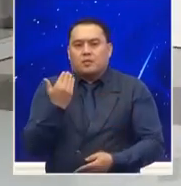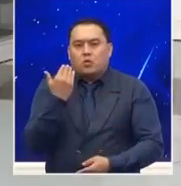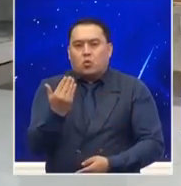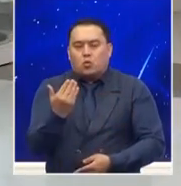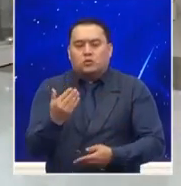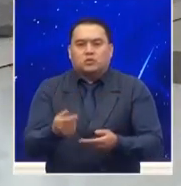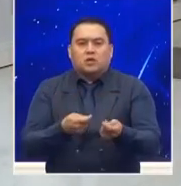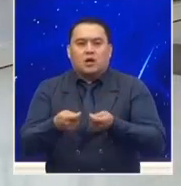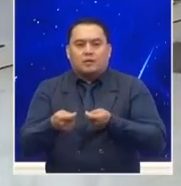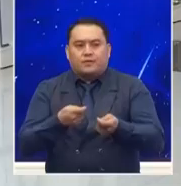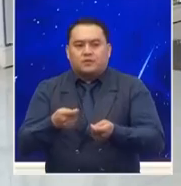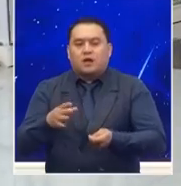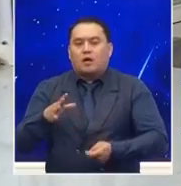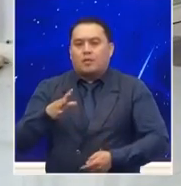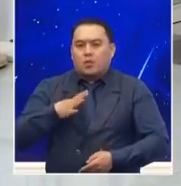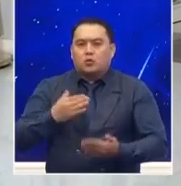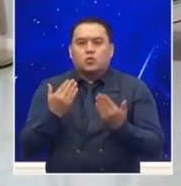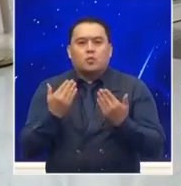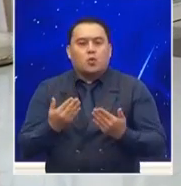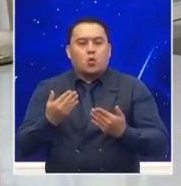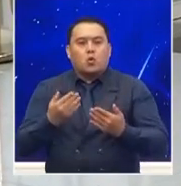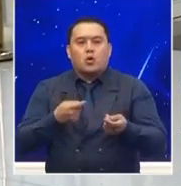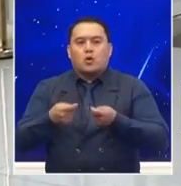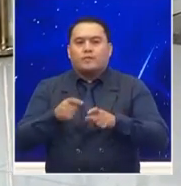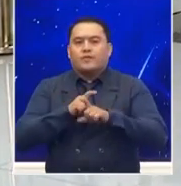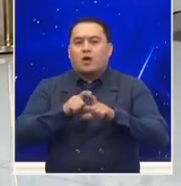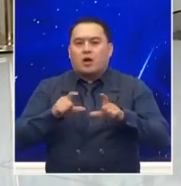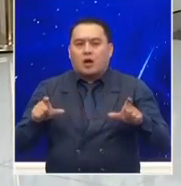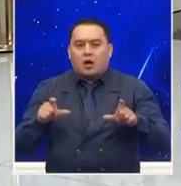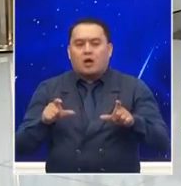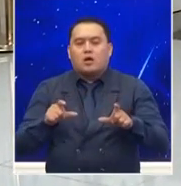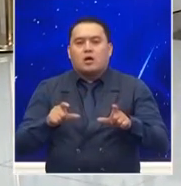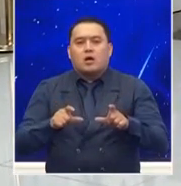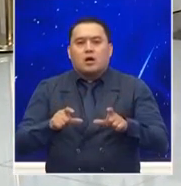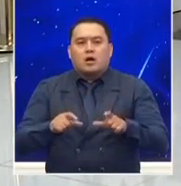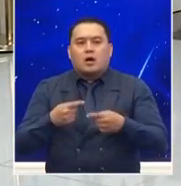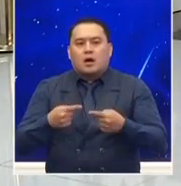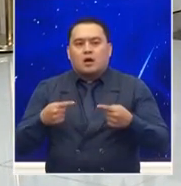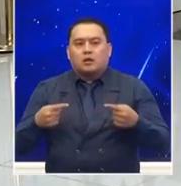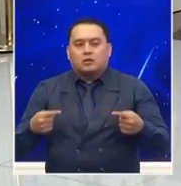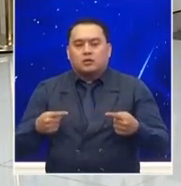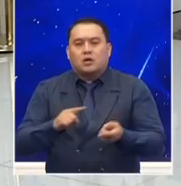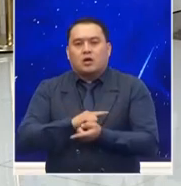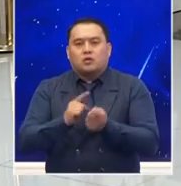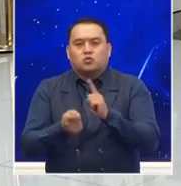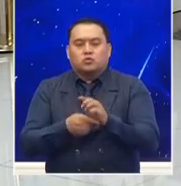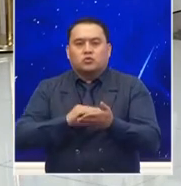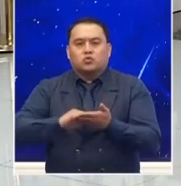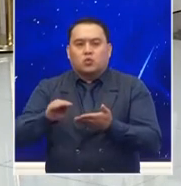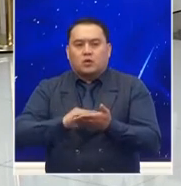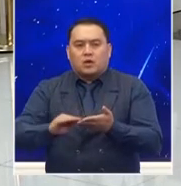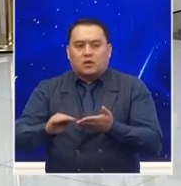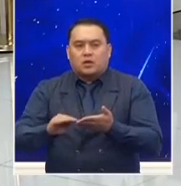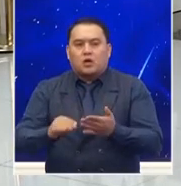басы қасында жүрді. Бүгінгі таңда бұл ғимарат жетісулық қалам ұстаған қауымның қара шаңырағына айналып отыр. Енді